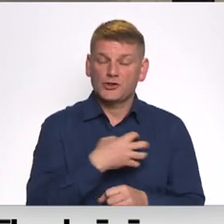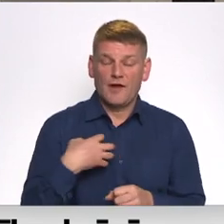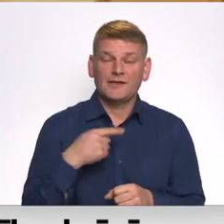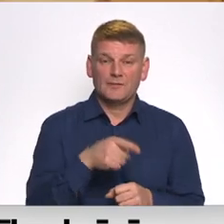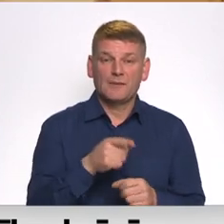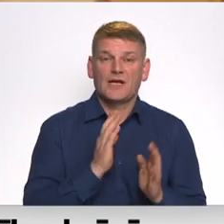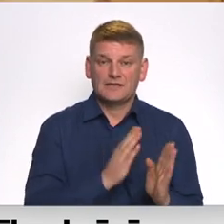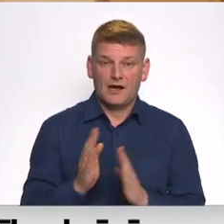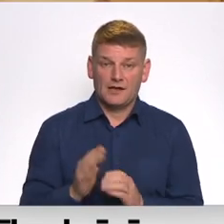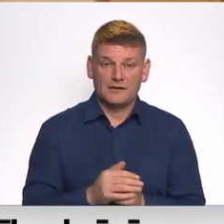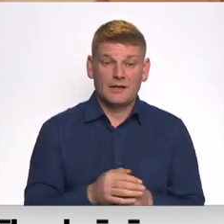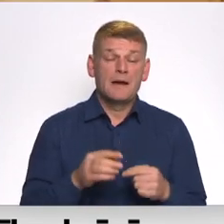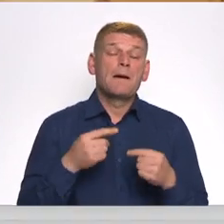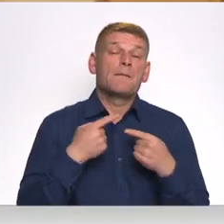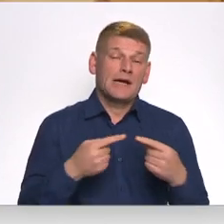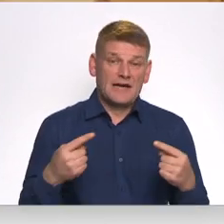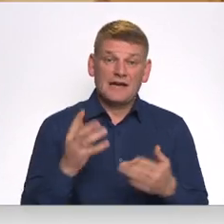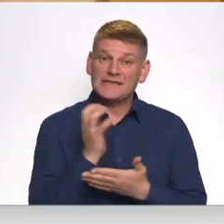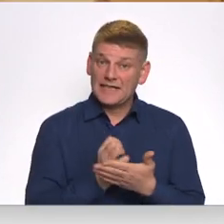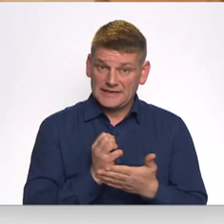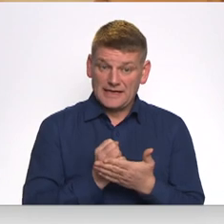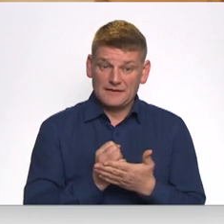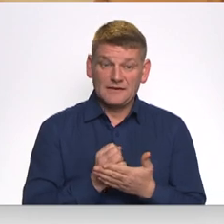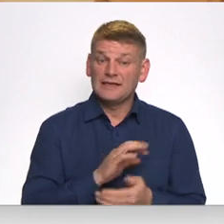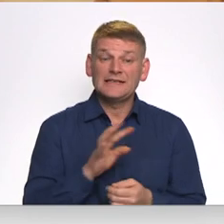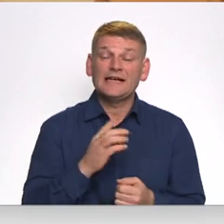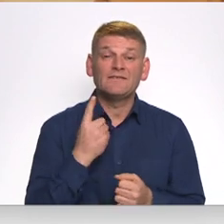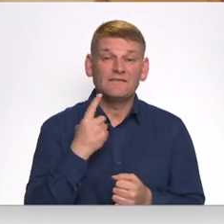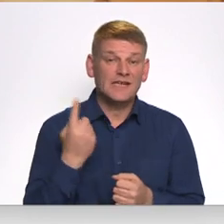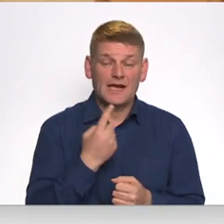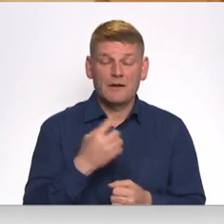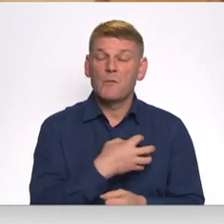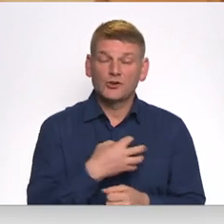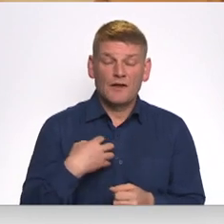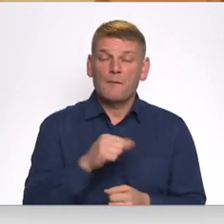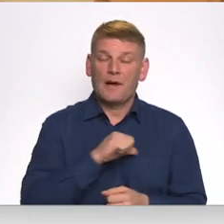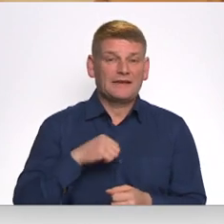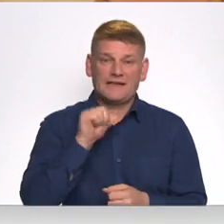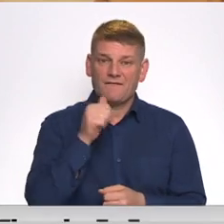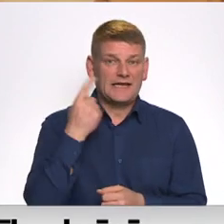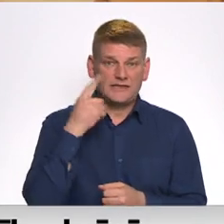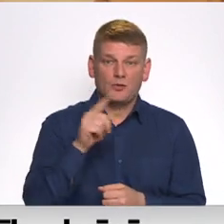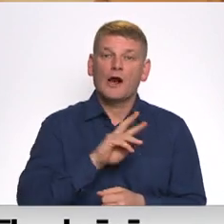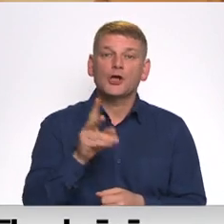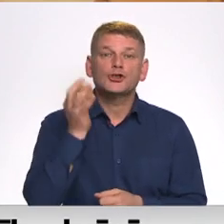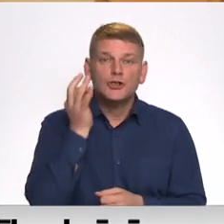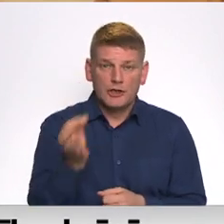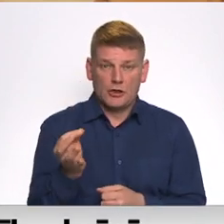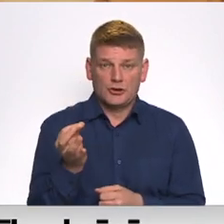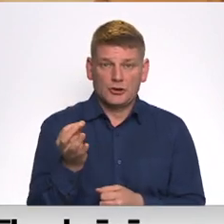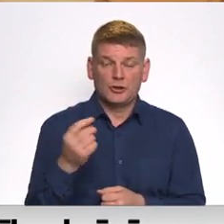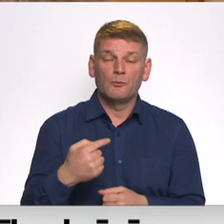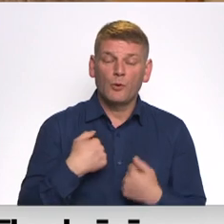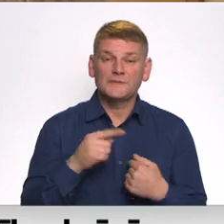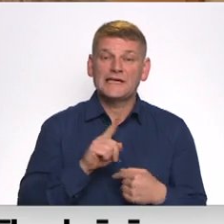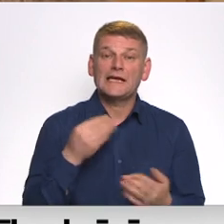gādāt. Materiālās rezerves neviena pašvaldība nevar pati izdomāt, kas tieši mums